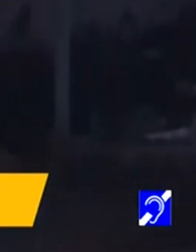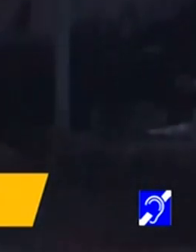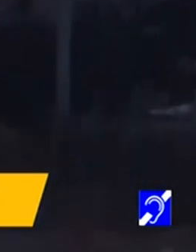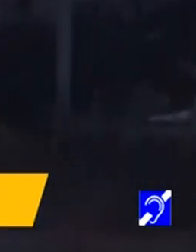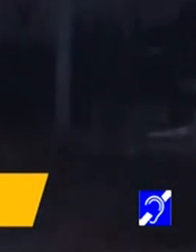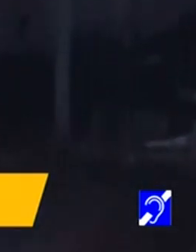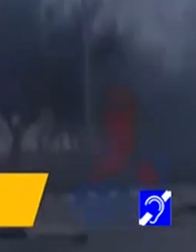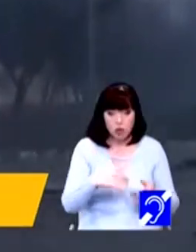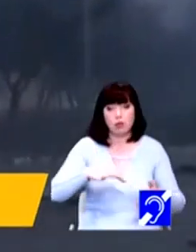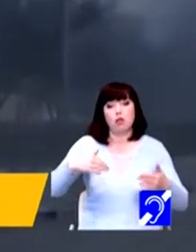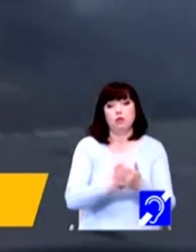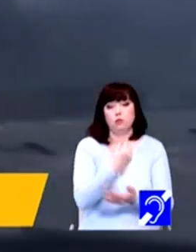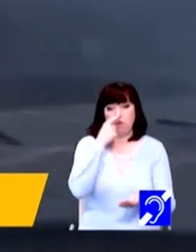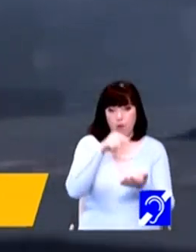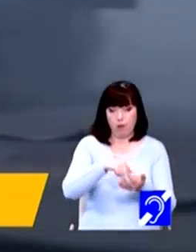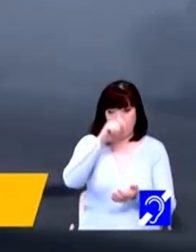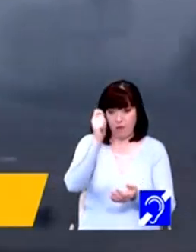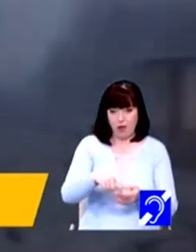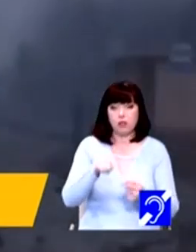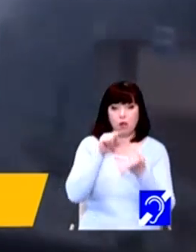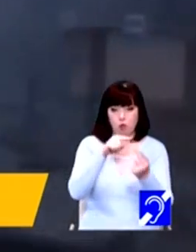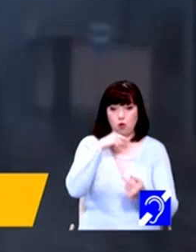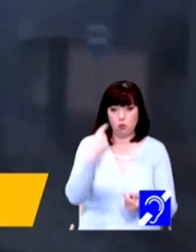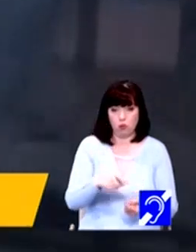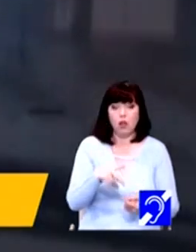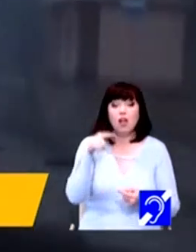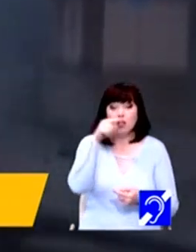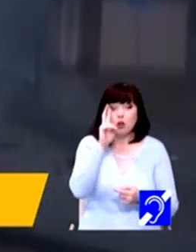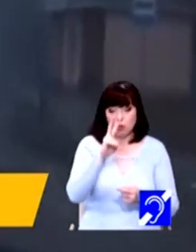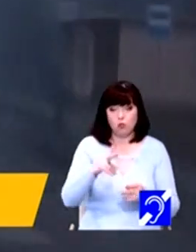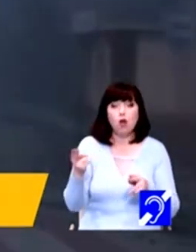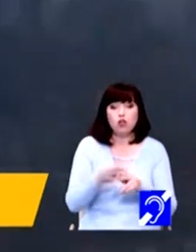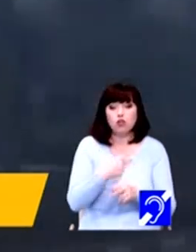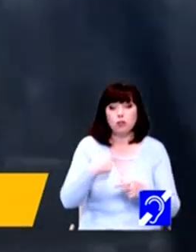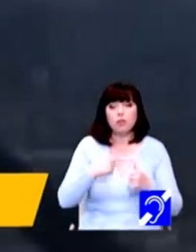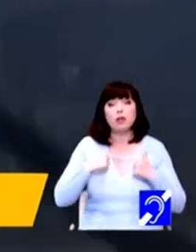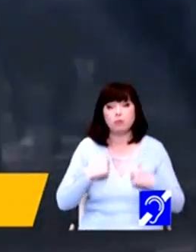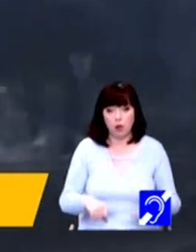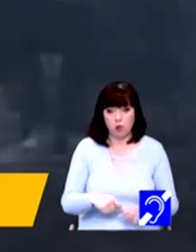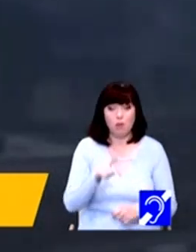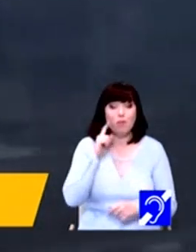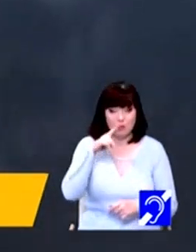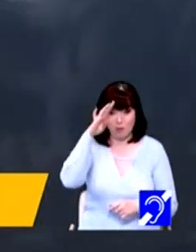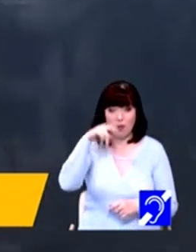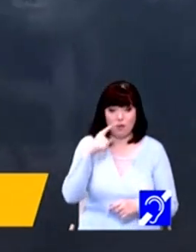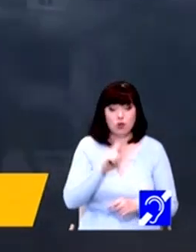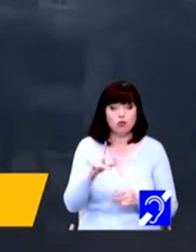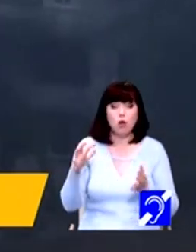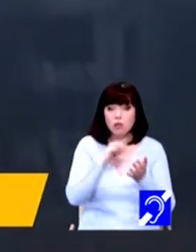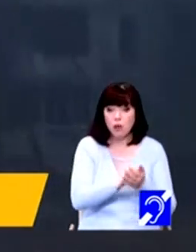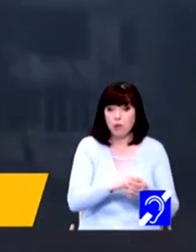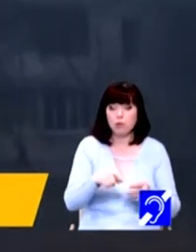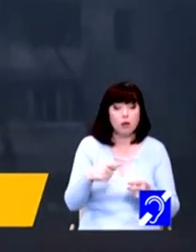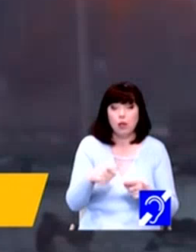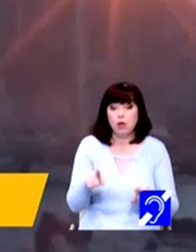Acum a ajuns să fie din nou atacat de ruși, cei care i-au spulberat speranțele și liniștea. Tânărul mărturisește că atacurile de acum sunt